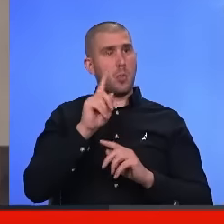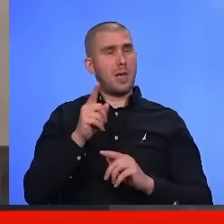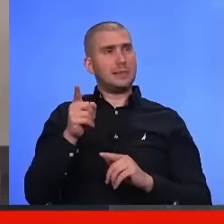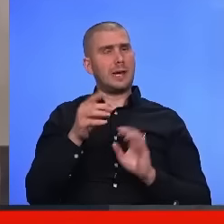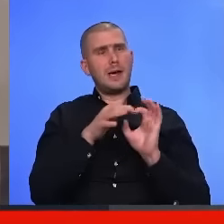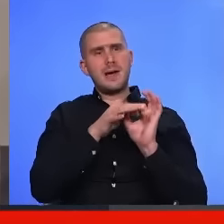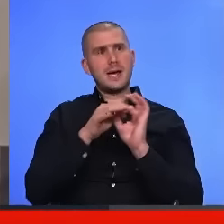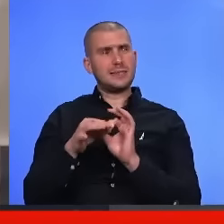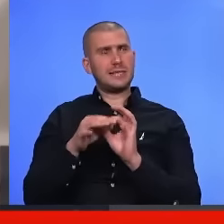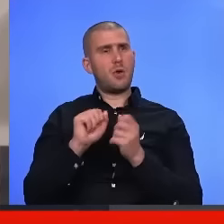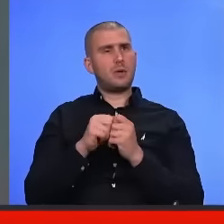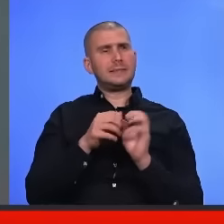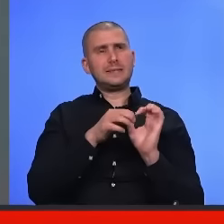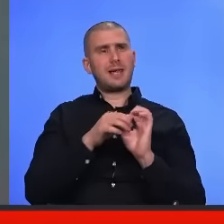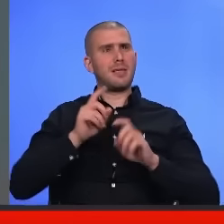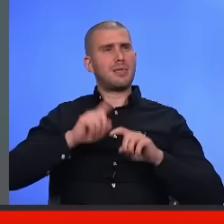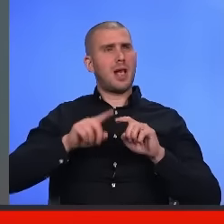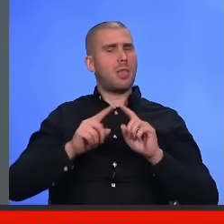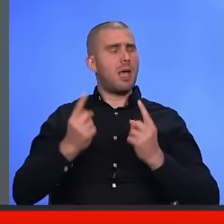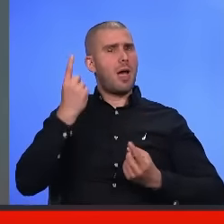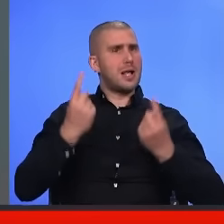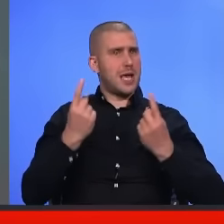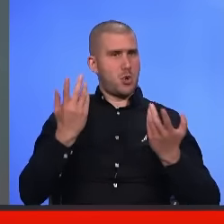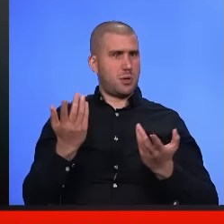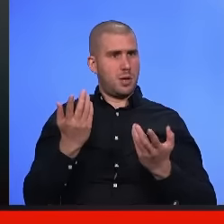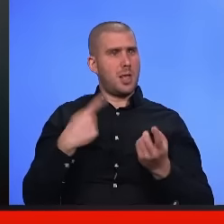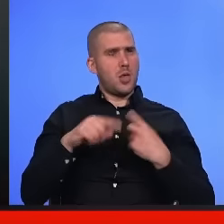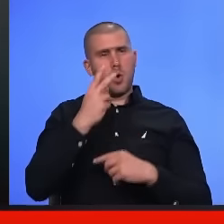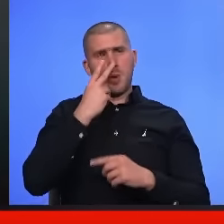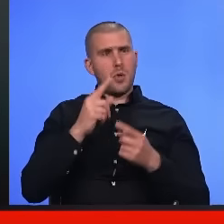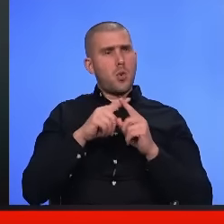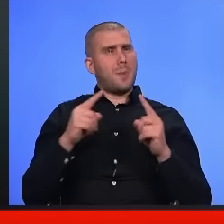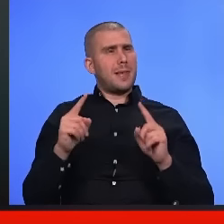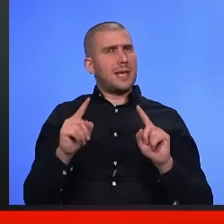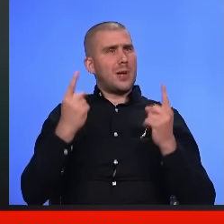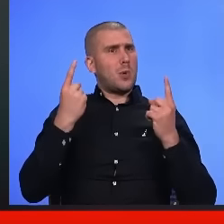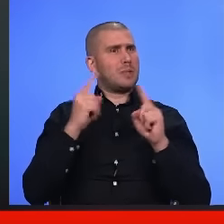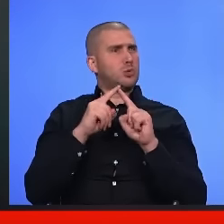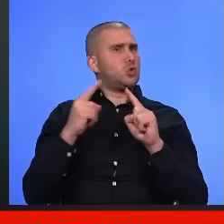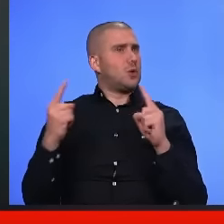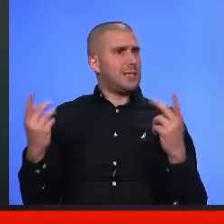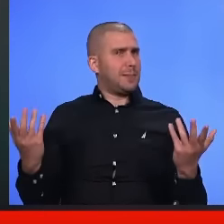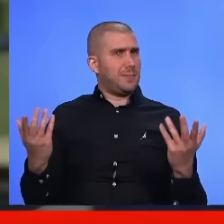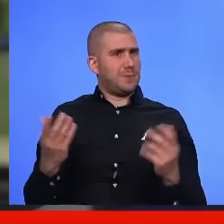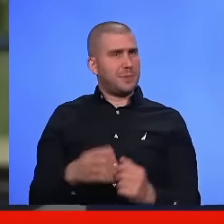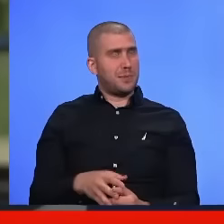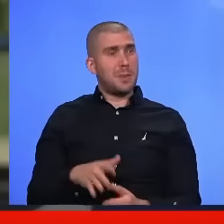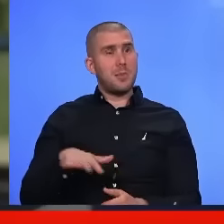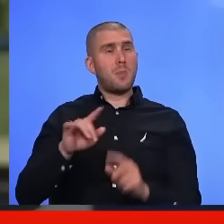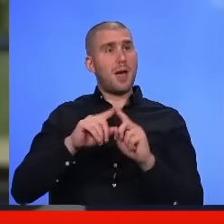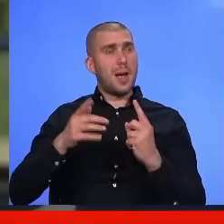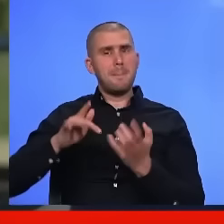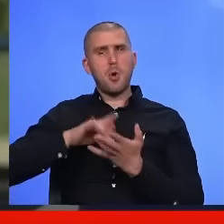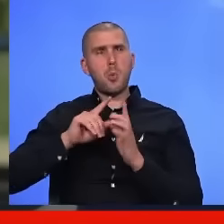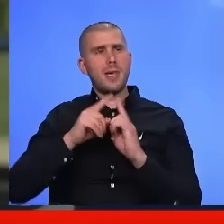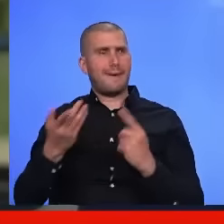שמדובר על רצף או סדרת תקלות אקראית. אנחנו רואים כל מיני אירועים שונים, מתחום אחר, במקום